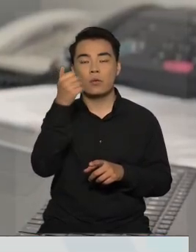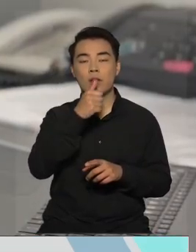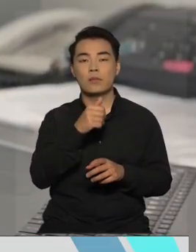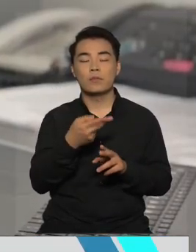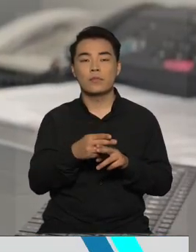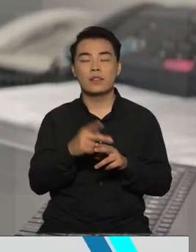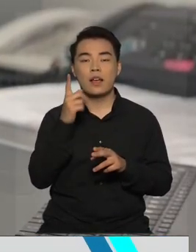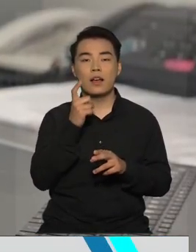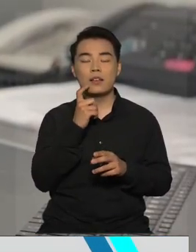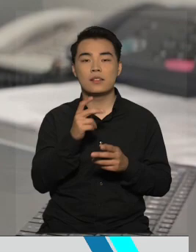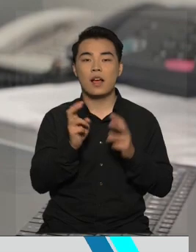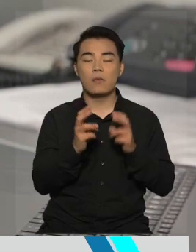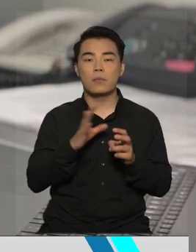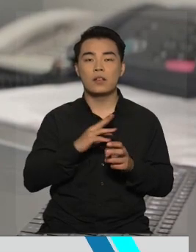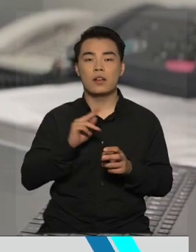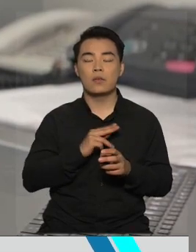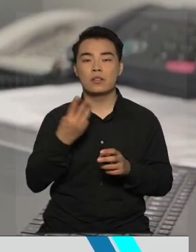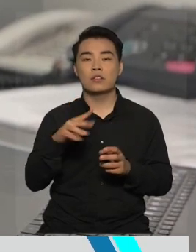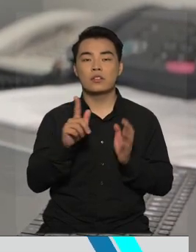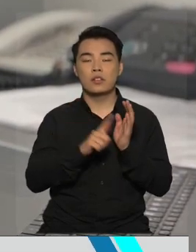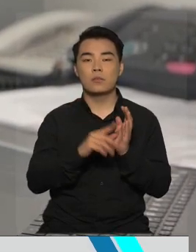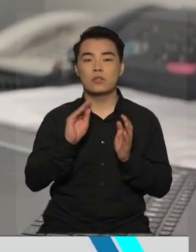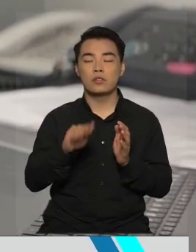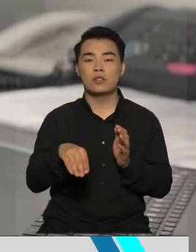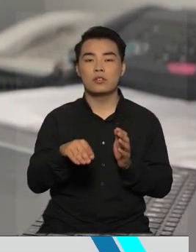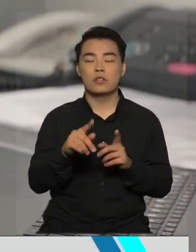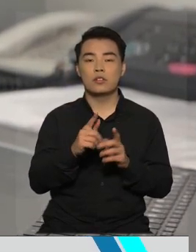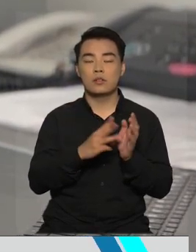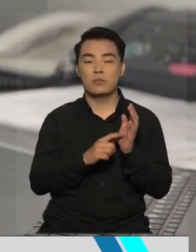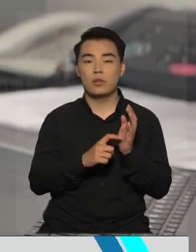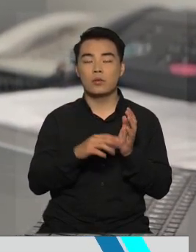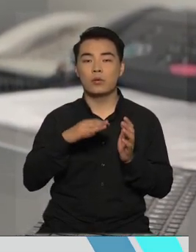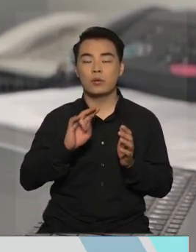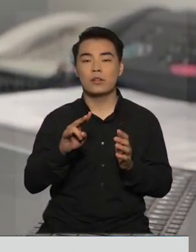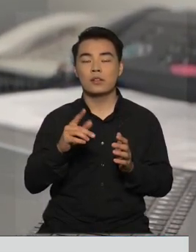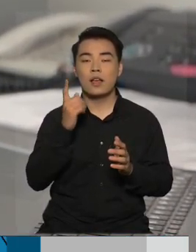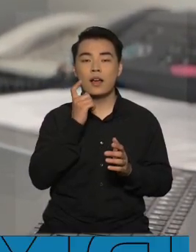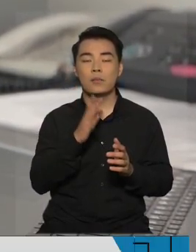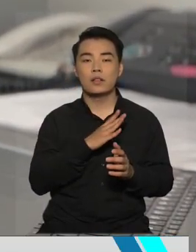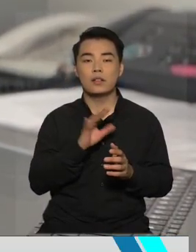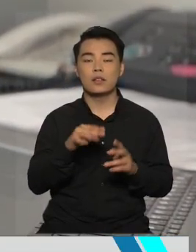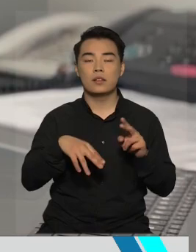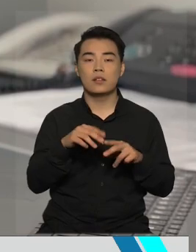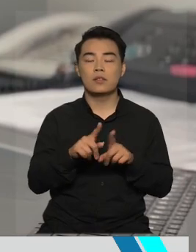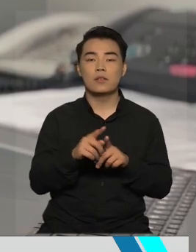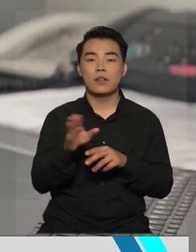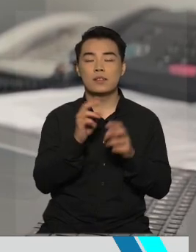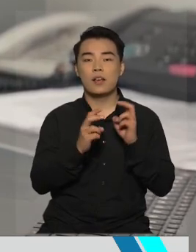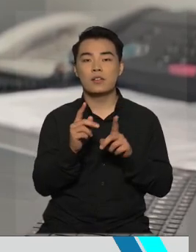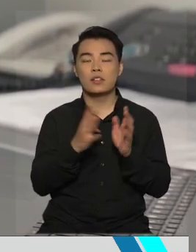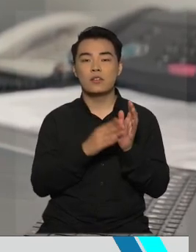Тарасским сахарным заводом произведено 37 700 тонн сахара, а Меркенским сахарным заводом 9 300